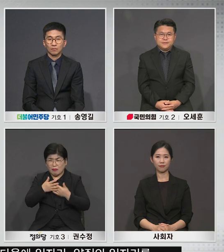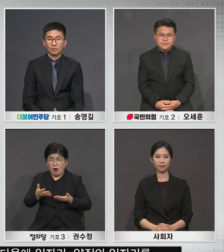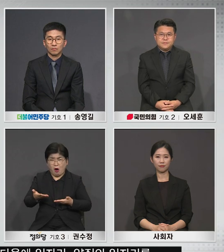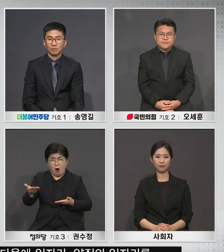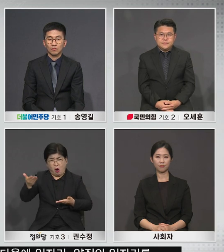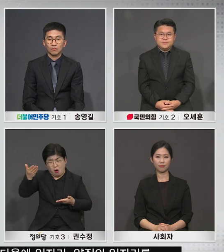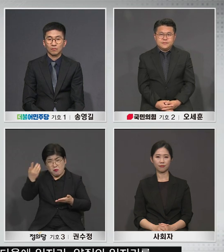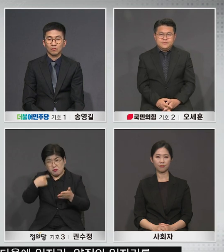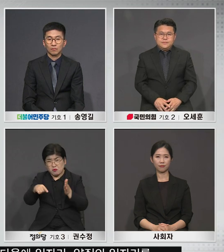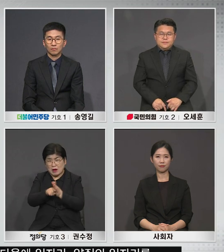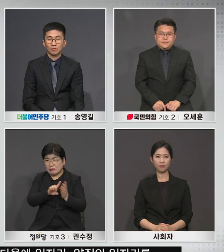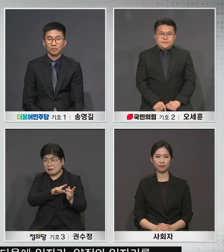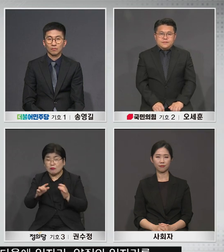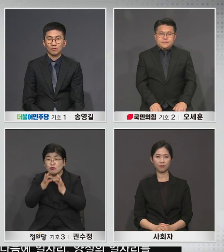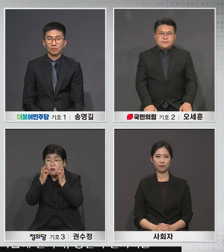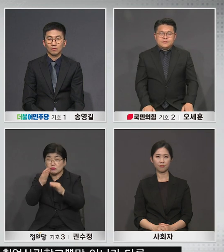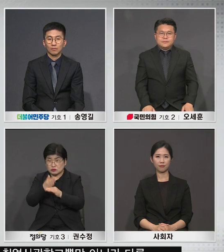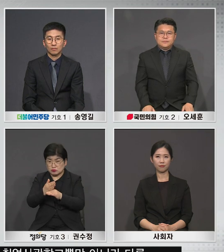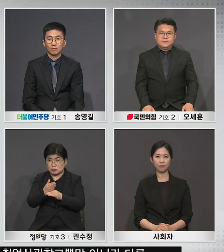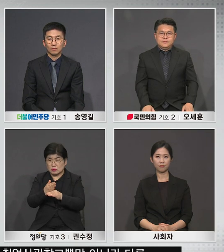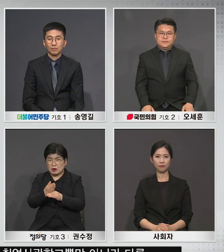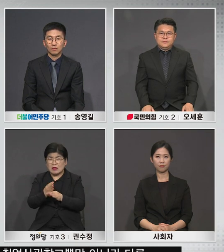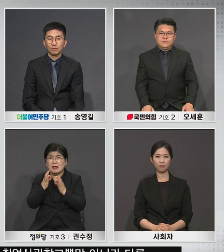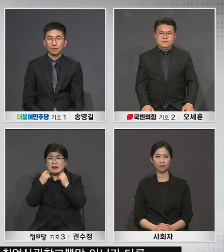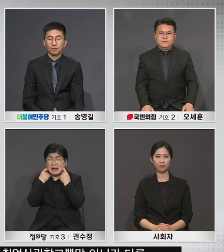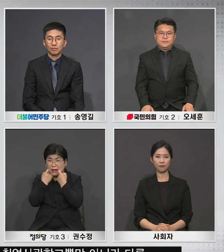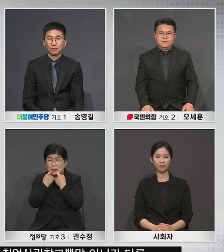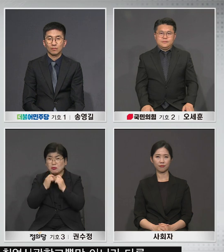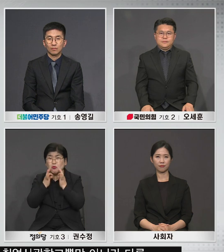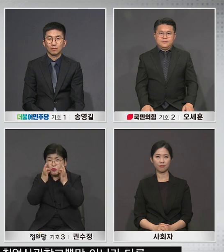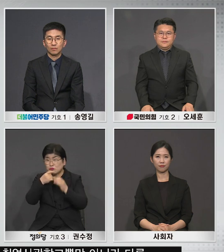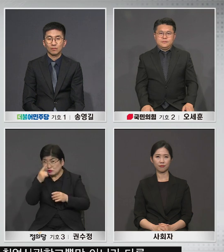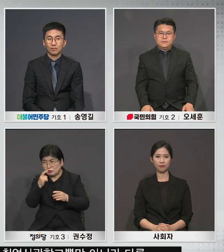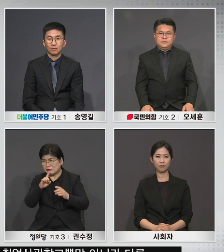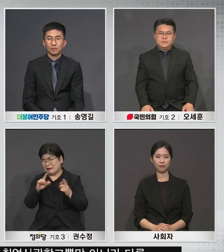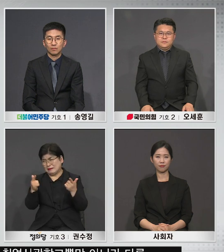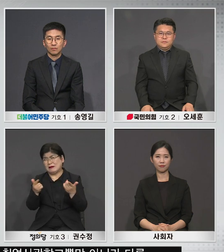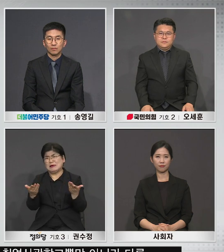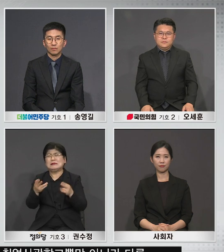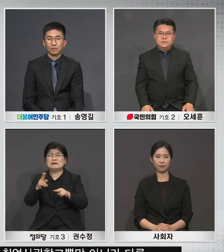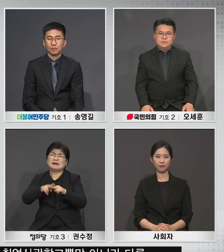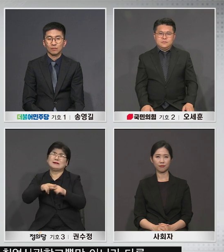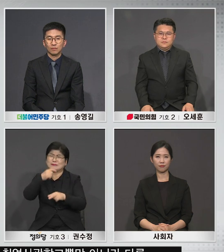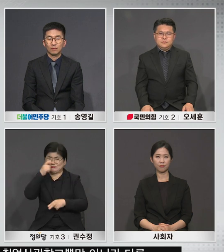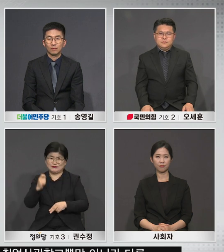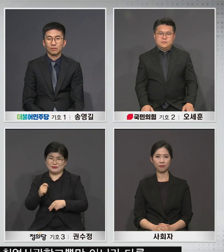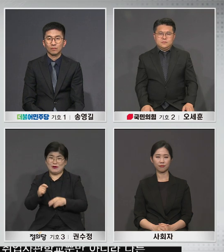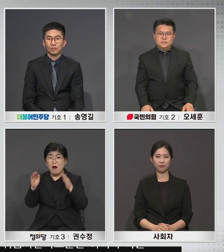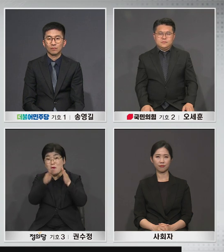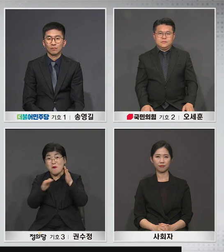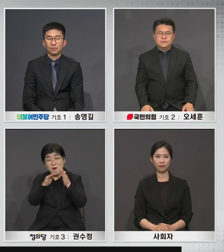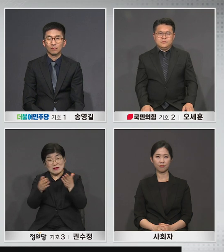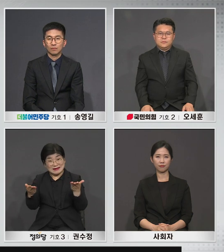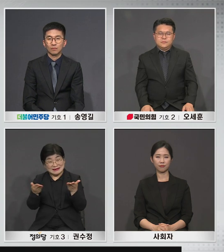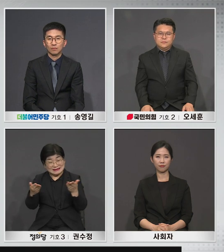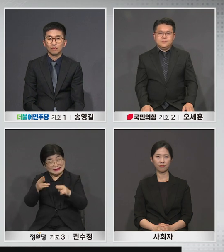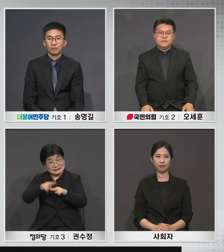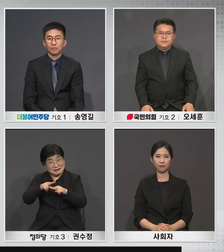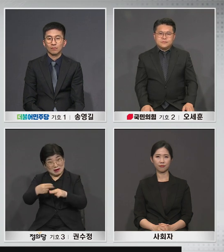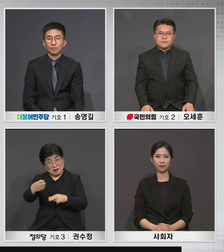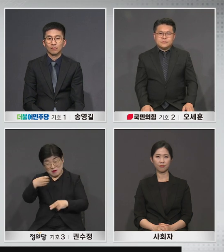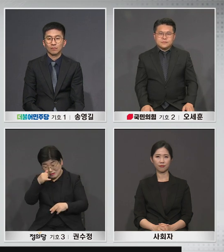청년들의 스펙이 부족한 게 아니라 개인의 노력이 부족한 것이 아니라 일자리가 부족한 것입니다. 공공의 일자리라고 이야기하셔서